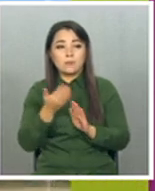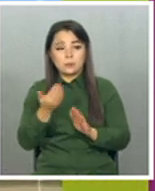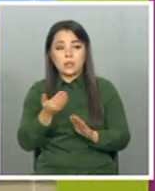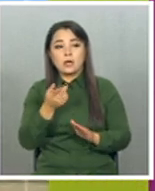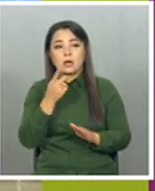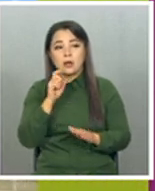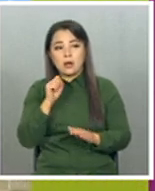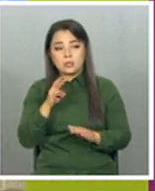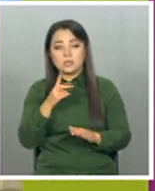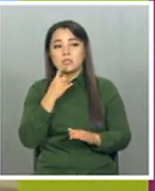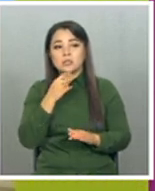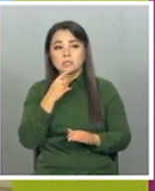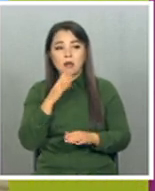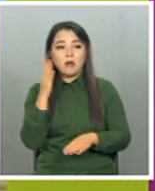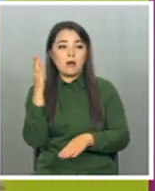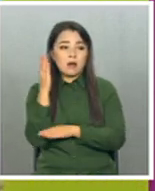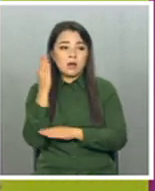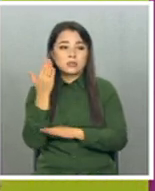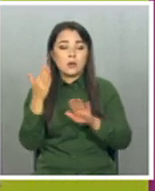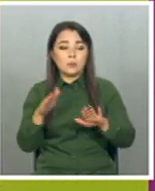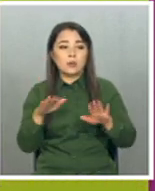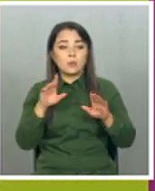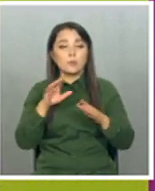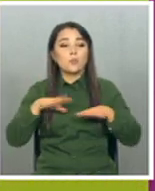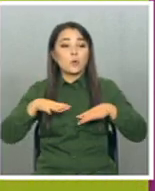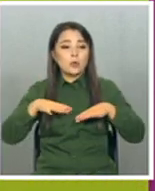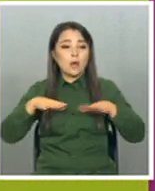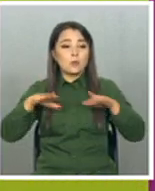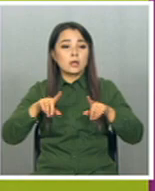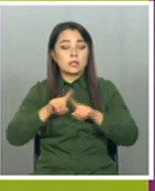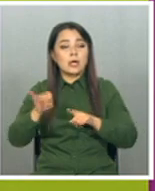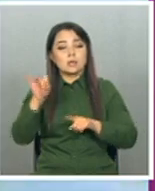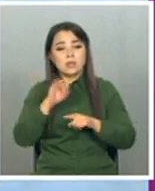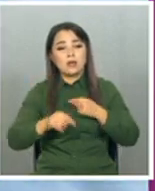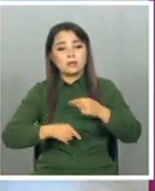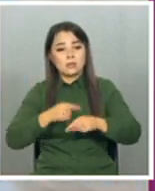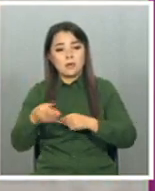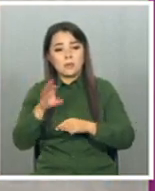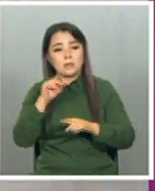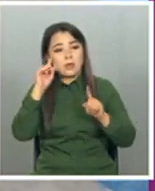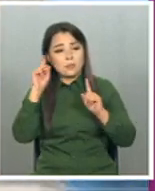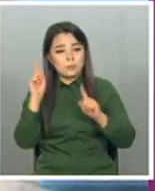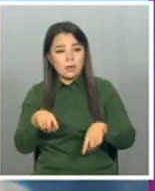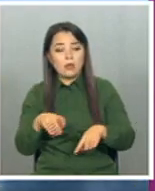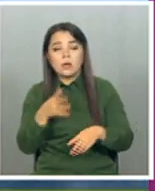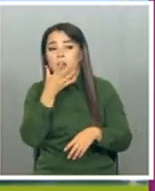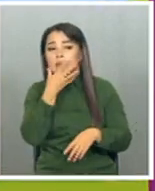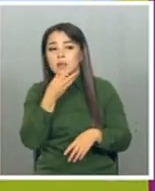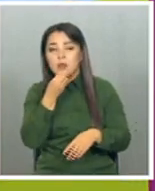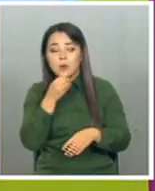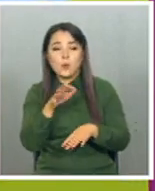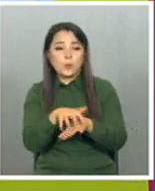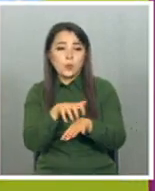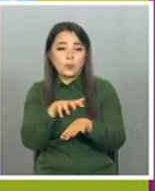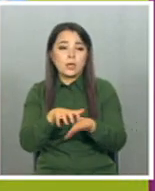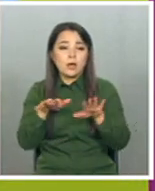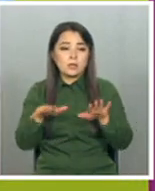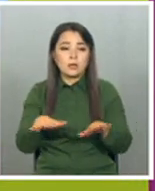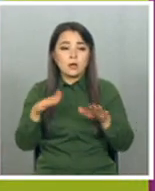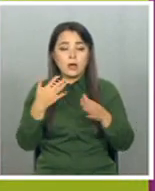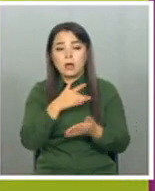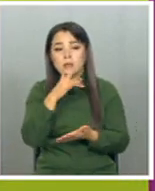жерде, Бурабайдың теріскейінде болғаны тарихи әңгімелерден белгілі. Әсем көкшенің орталығы Көкшетау